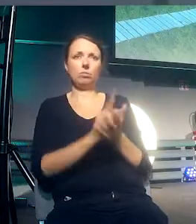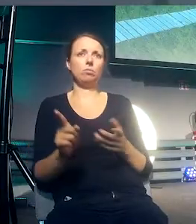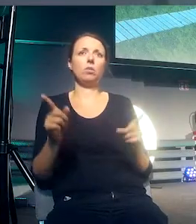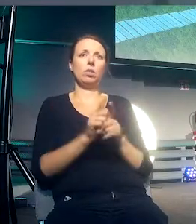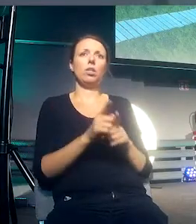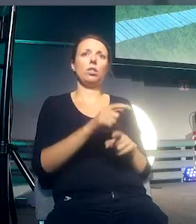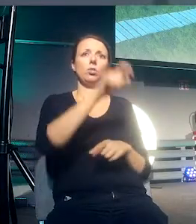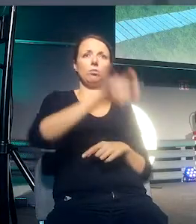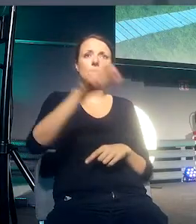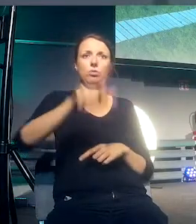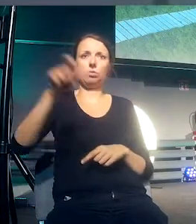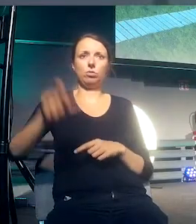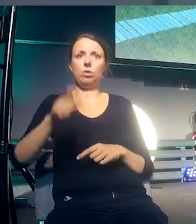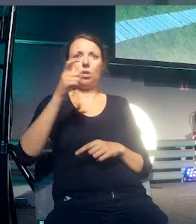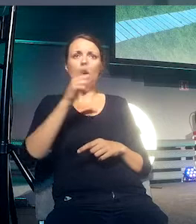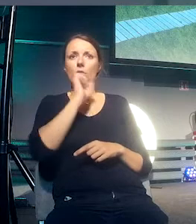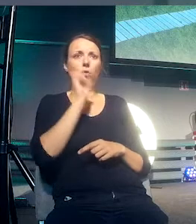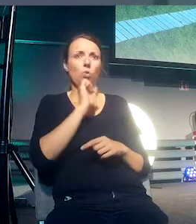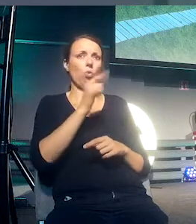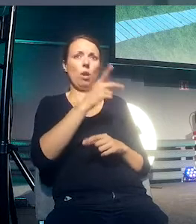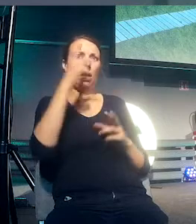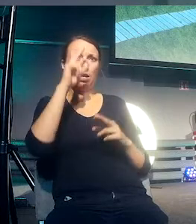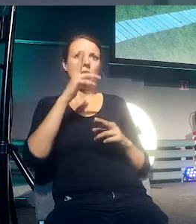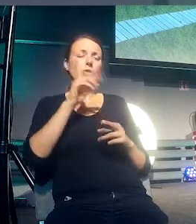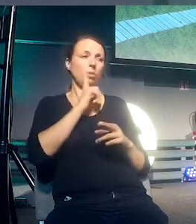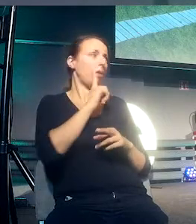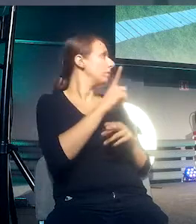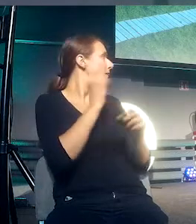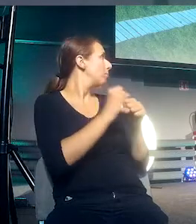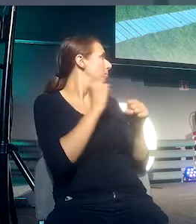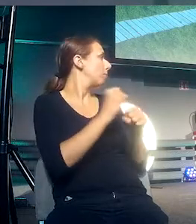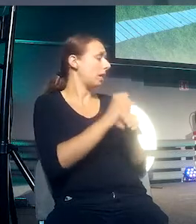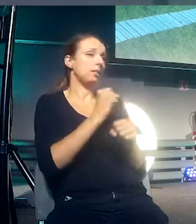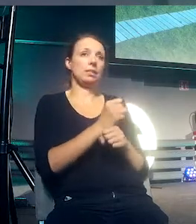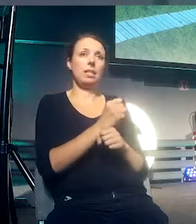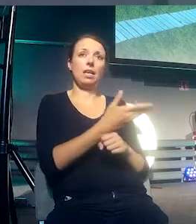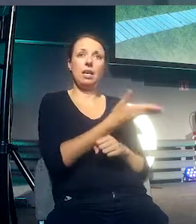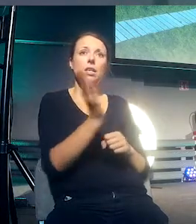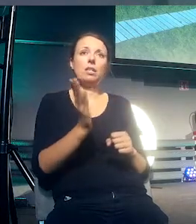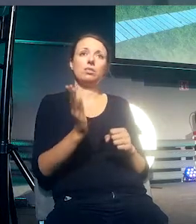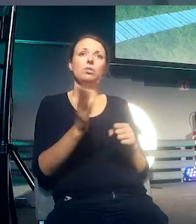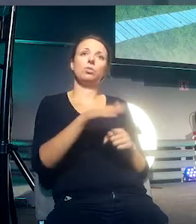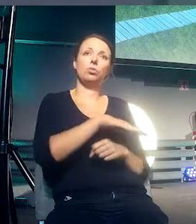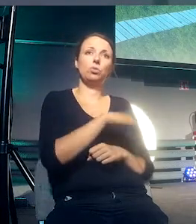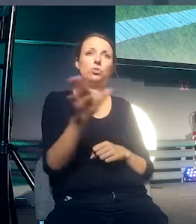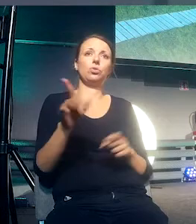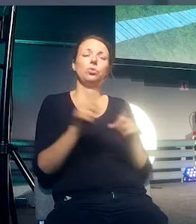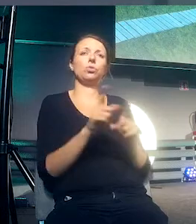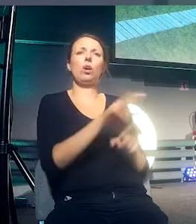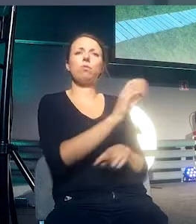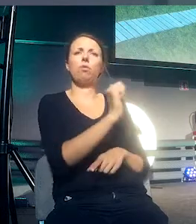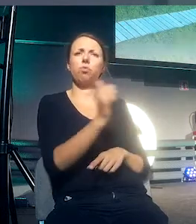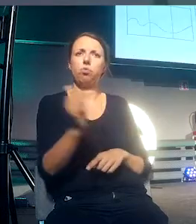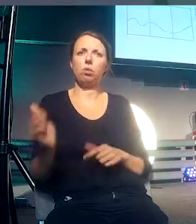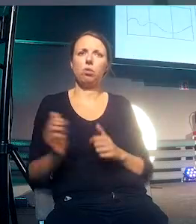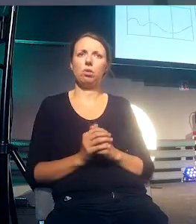nie przypomina wcale miłego środowiska pracy, bo jesteśmy rozrywani przez całkowicie sprzeczne cele, które z dobrem użytkownika nie mają